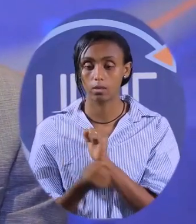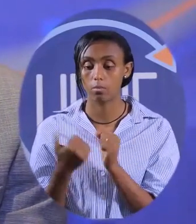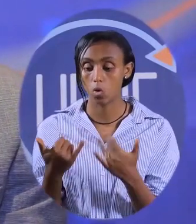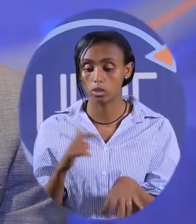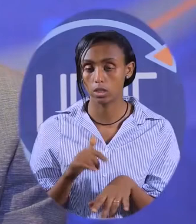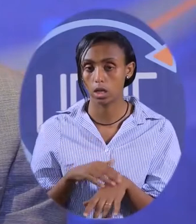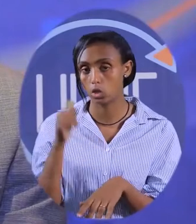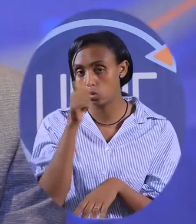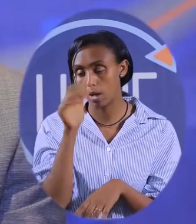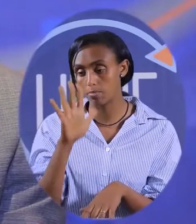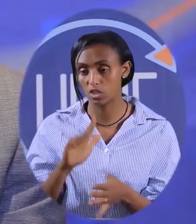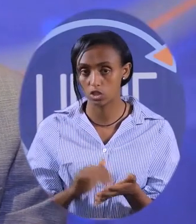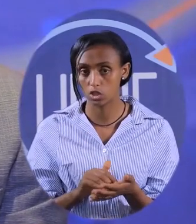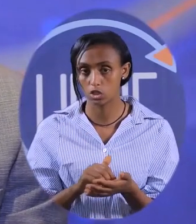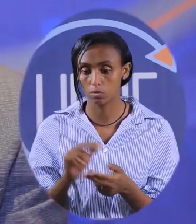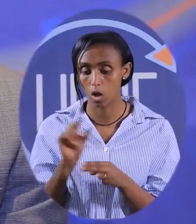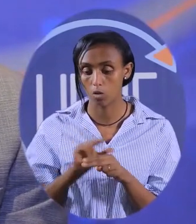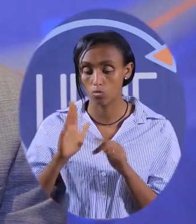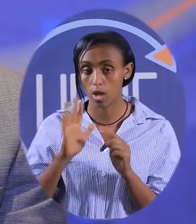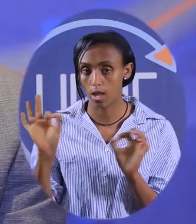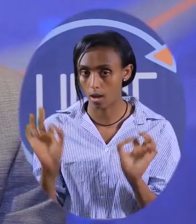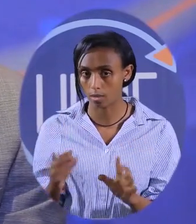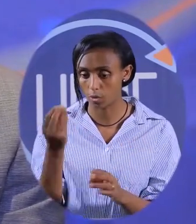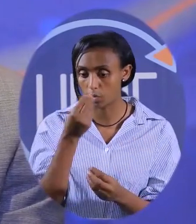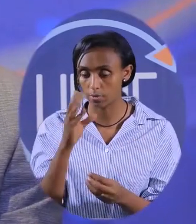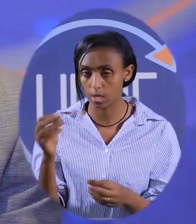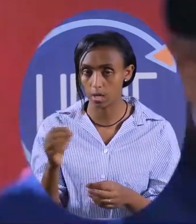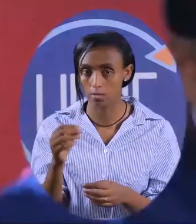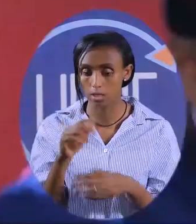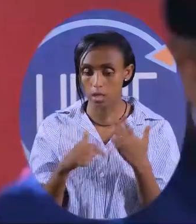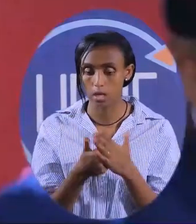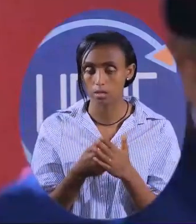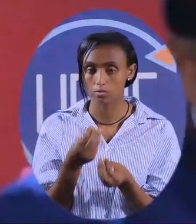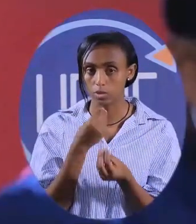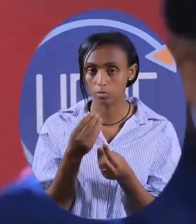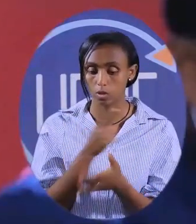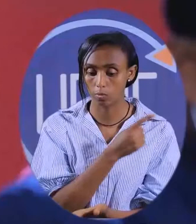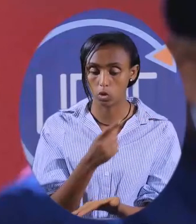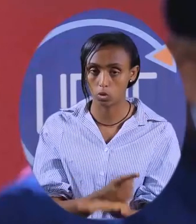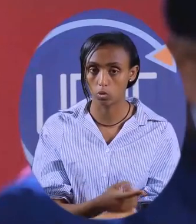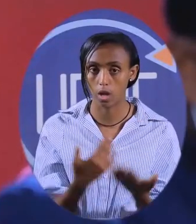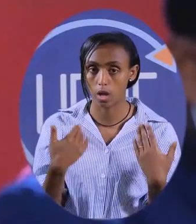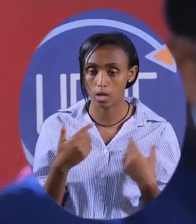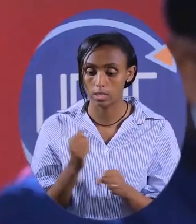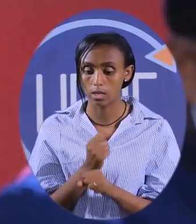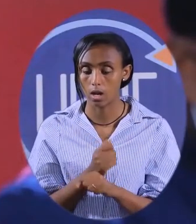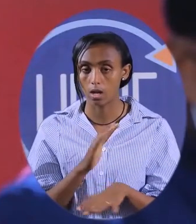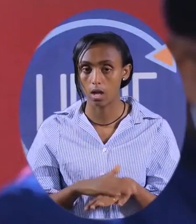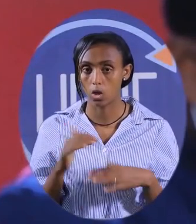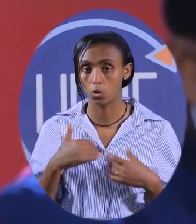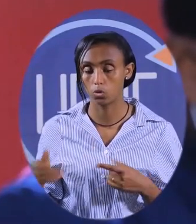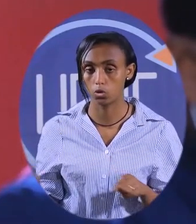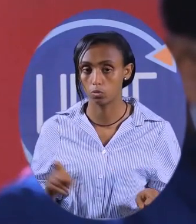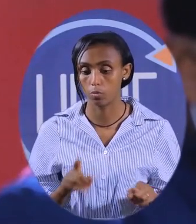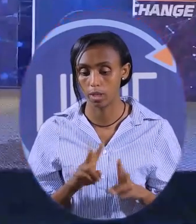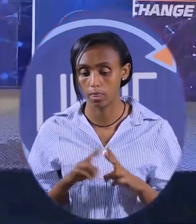ኢትዮጵያ 5,000 ባለሙያ የላትም። በምግብና በሥርዓተ ምግብ ተመርቆ ያለ ስራ ላይ ያለውን ደግሞ ብናይ